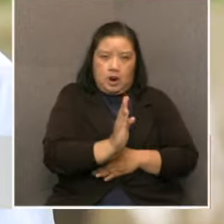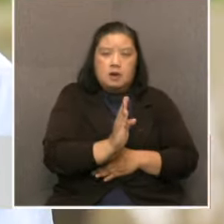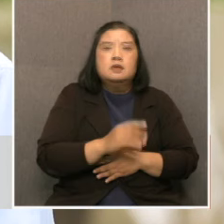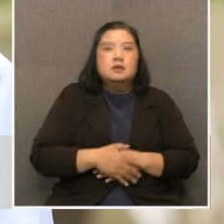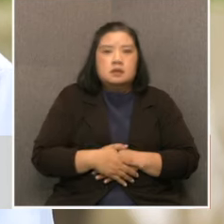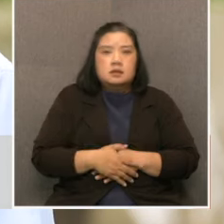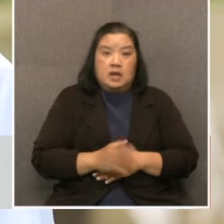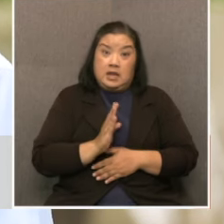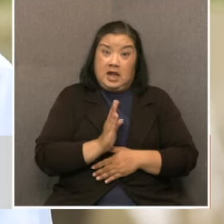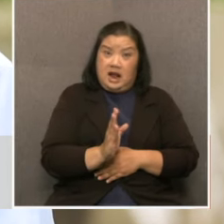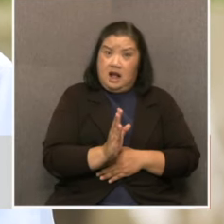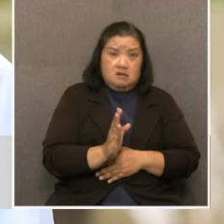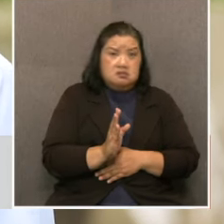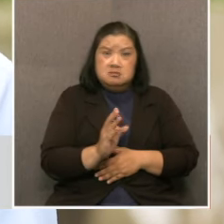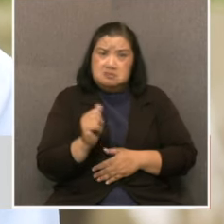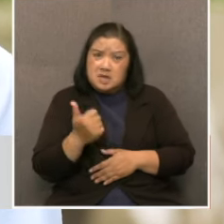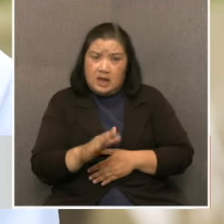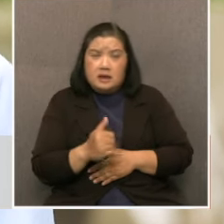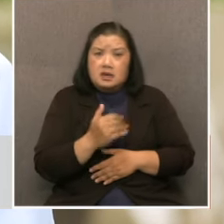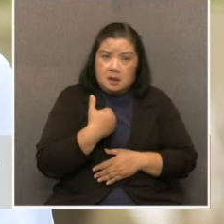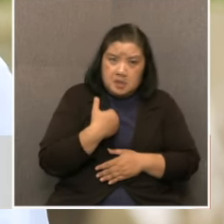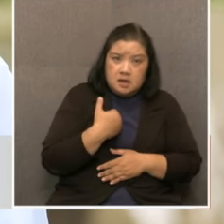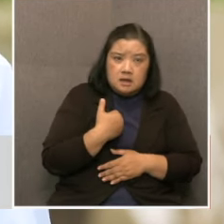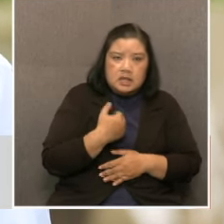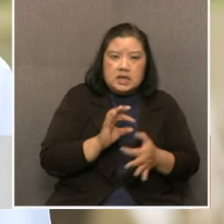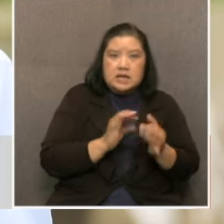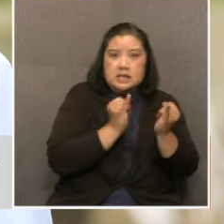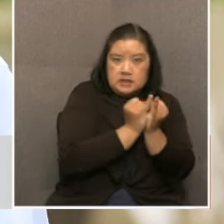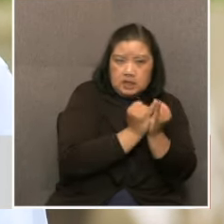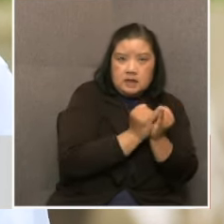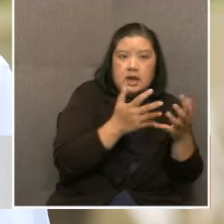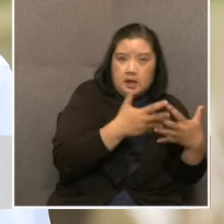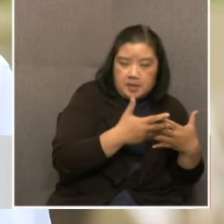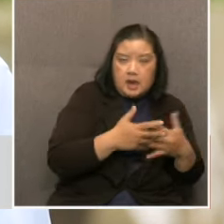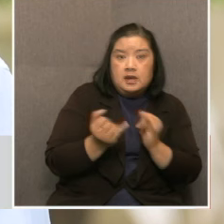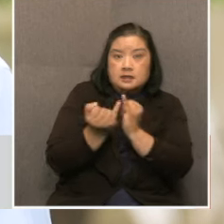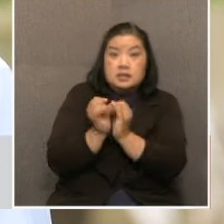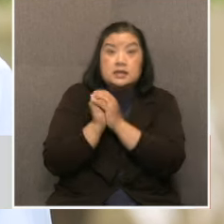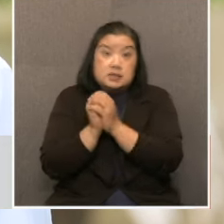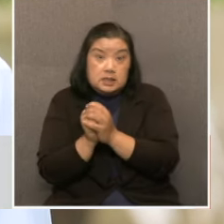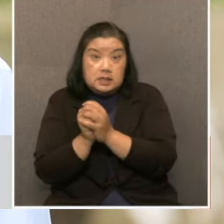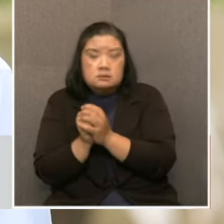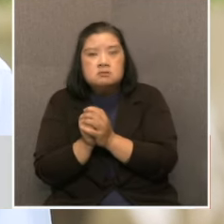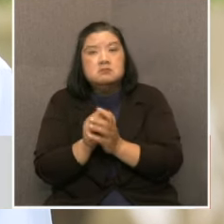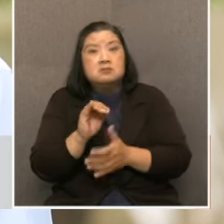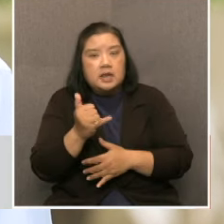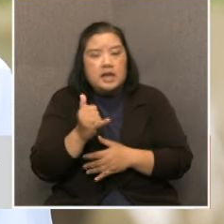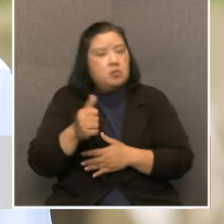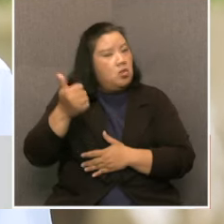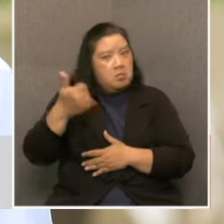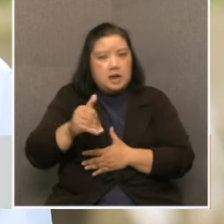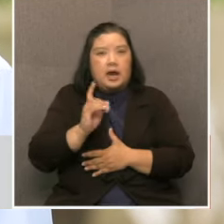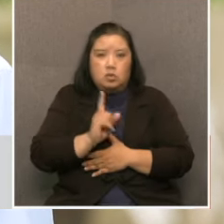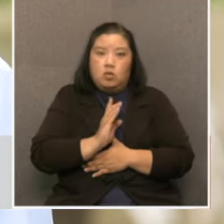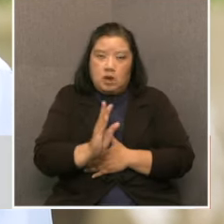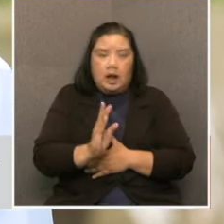ไม่ใช่กลางแล้วอย่างนั้นนะครับบางเรื่องก็อยู่กับสหรัฐบางเรื่องก็อยู่กับจีนแต่มันได้สมดุลใหม ่ สมดุลใหม่ทางการเมืองระหว่างประเทศนี่สำคัญ